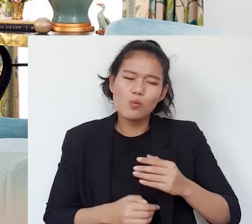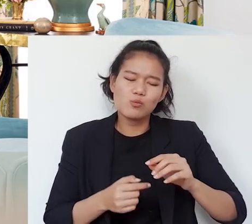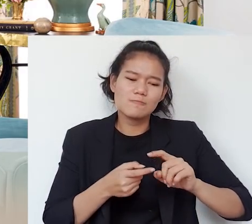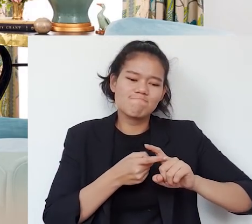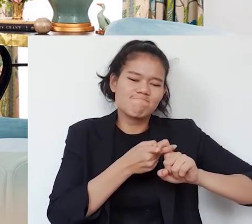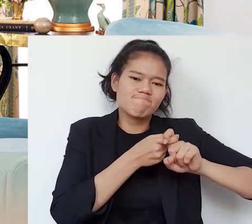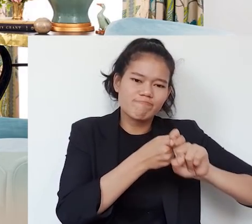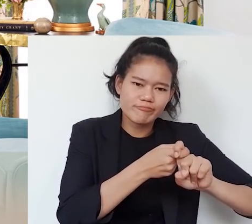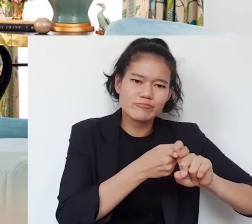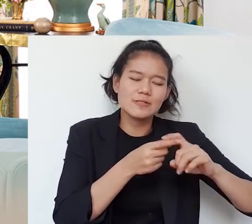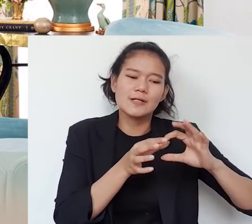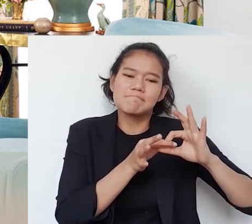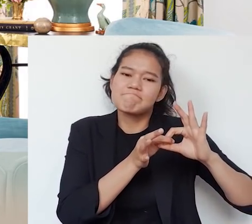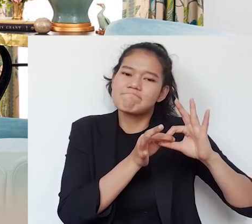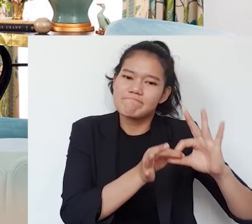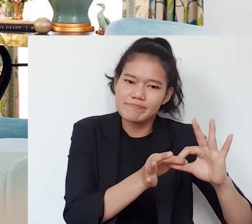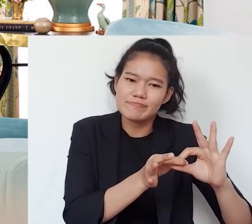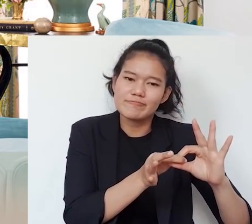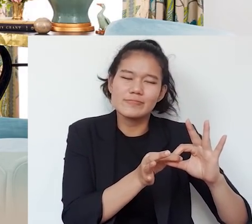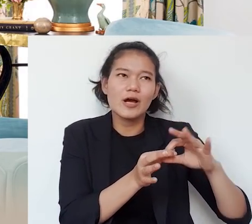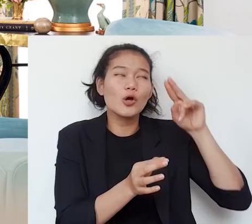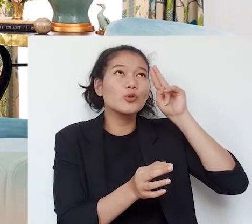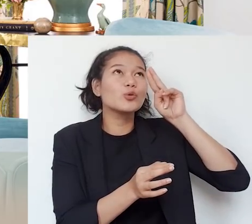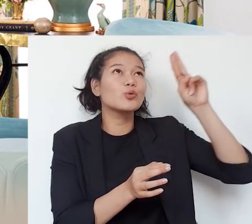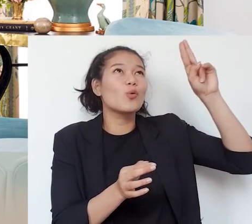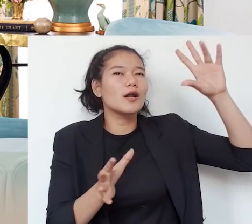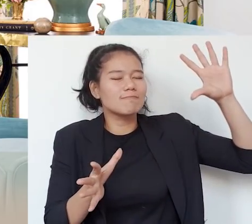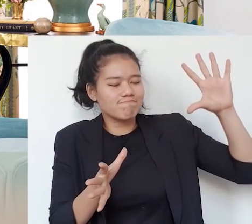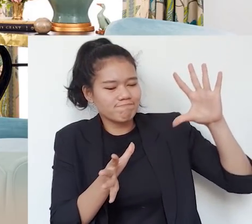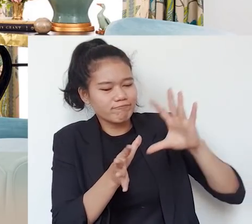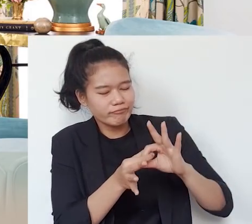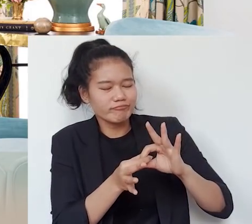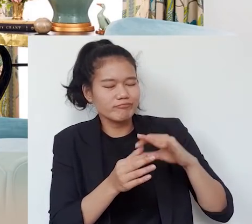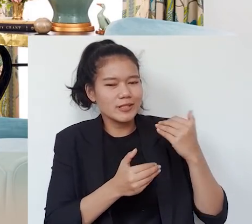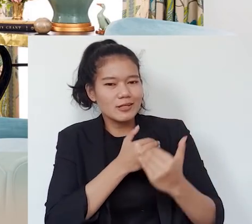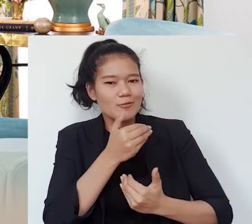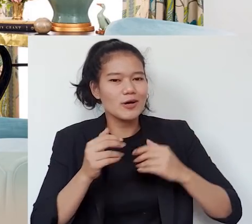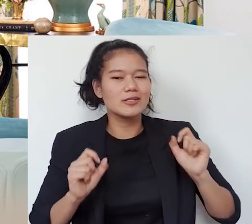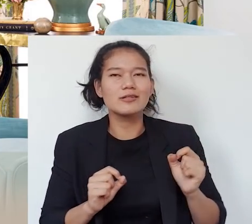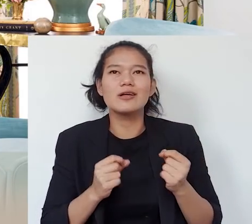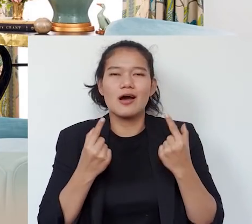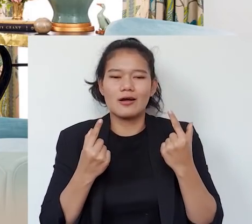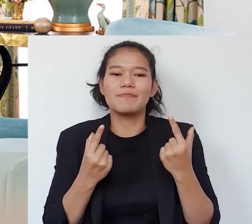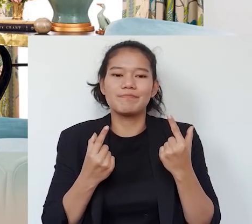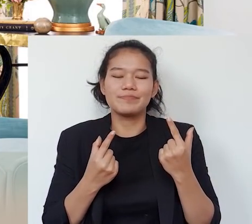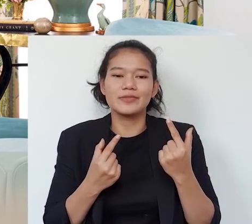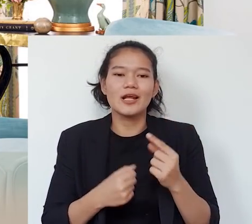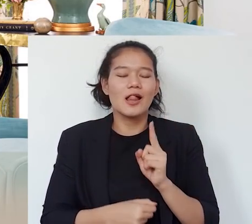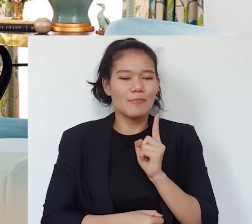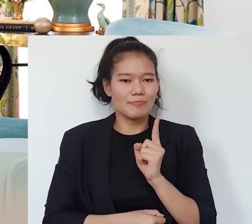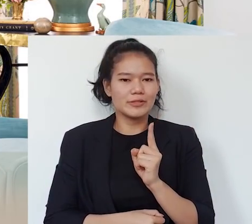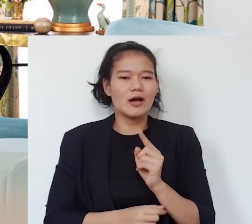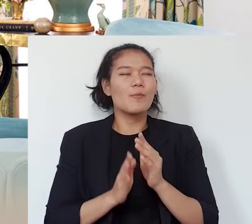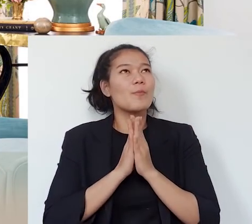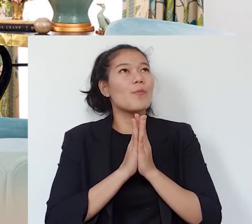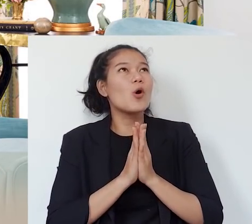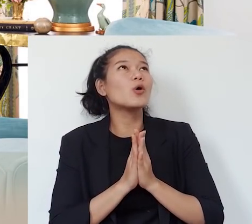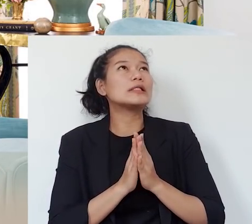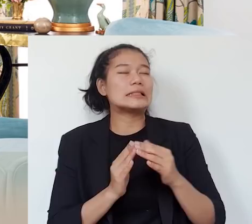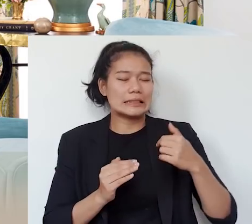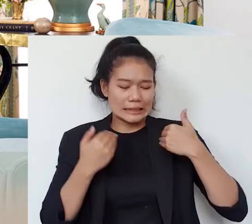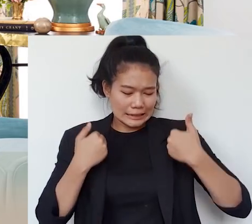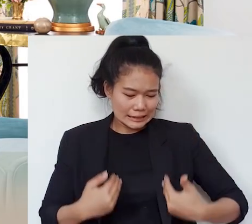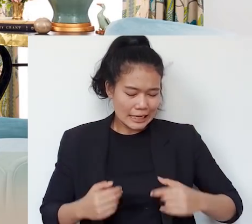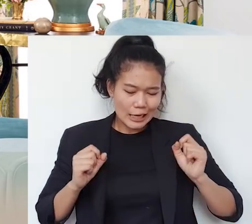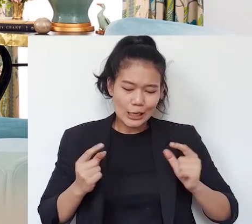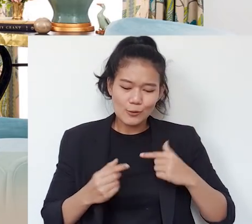menginginkan relasi yang kuat, yang terjalin dengan Tuhan di dalam keseharian kami. Dan karena itu Tuhan,